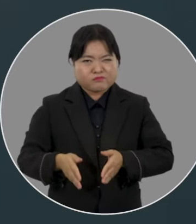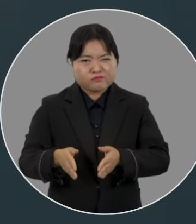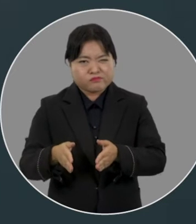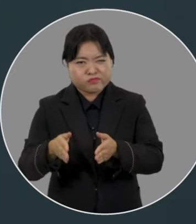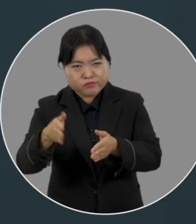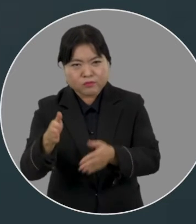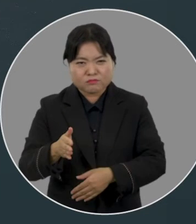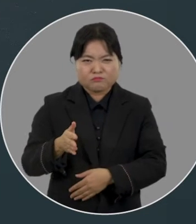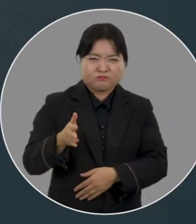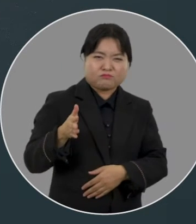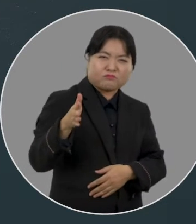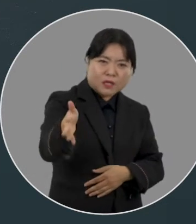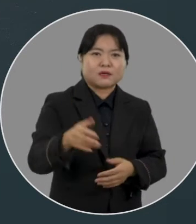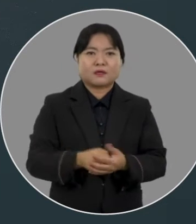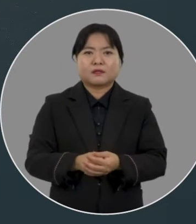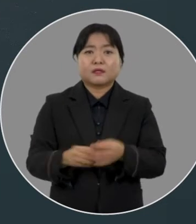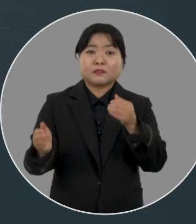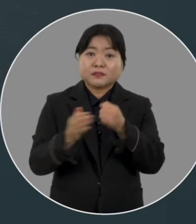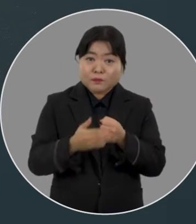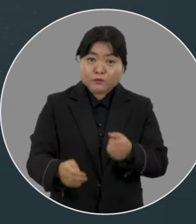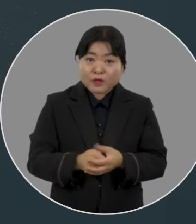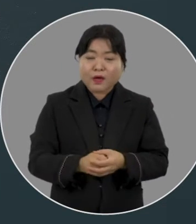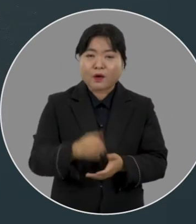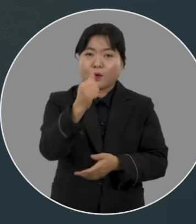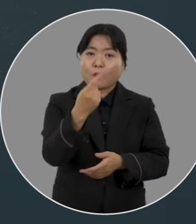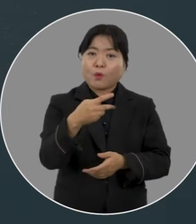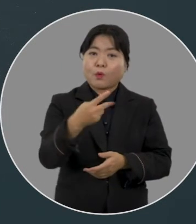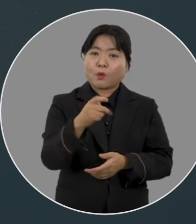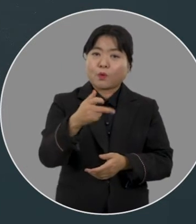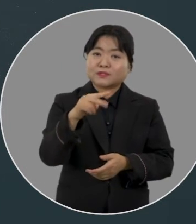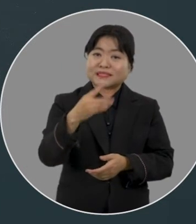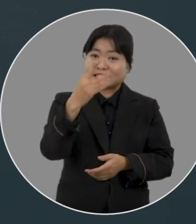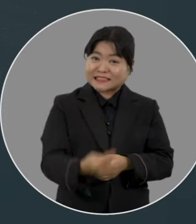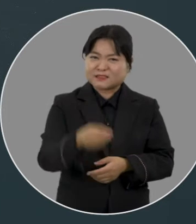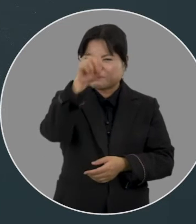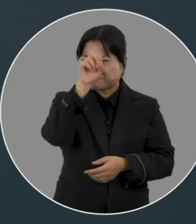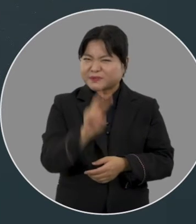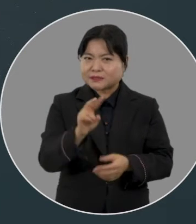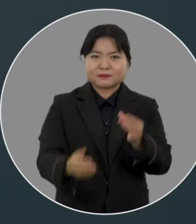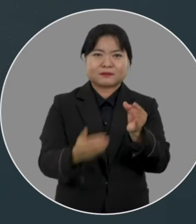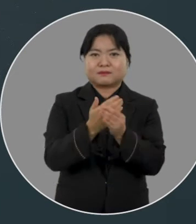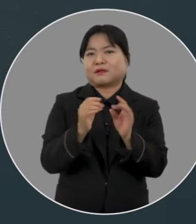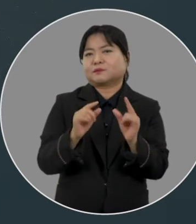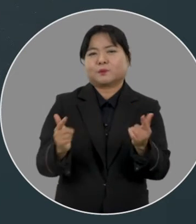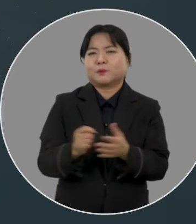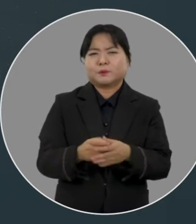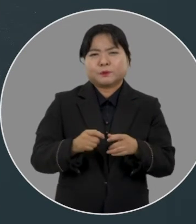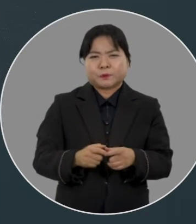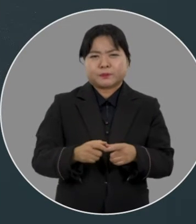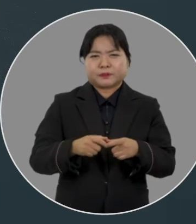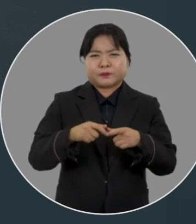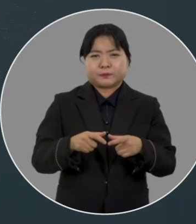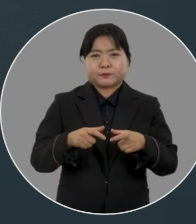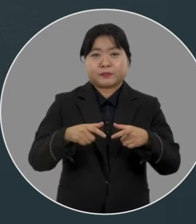거죠. 바로 그 점에서 볼 때 홀로코스트는 급작스럽게 닥친 사건이 아니라